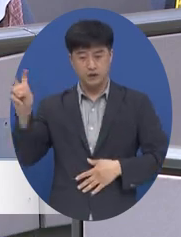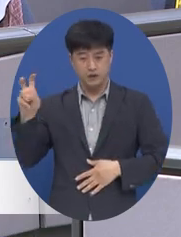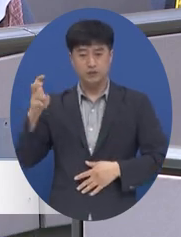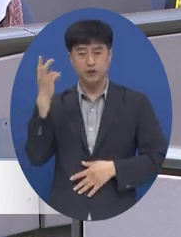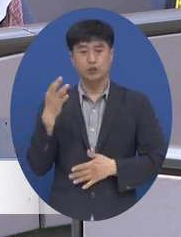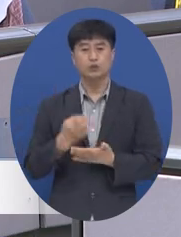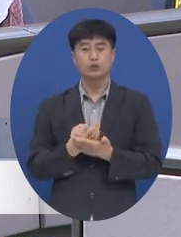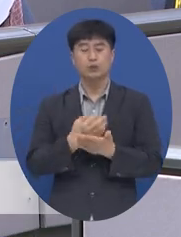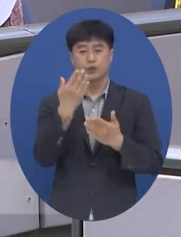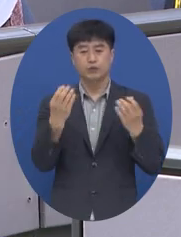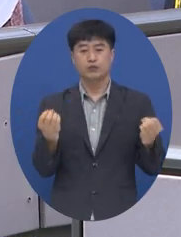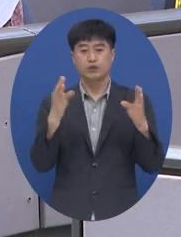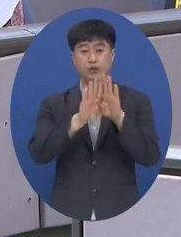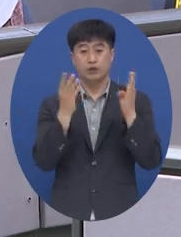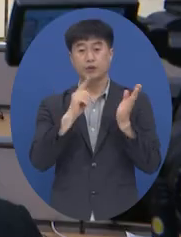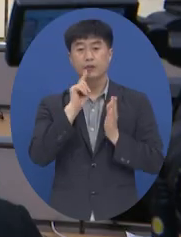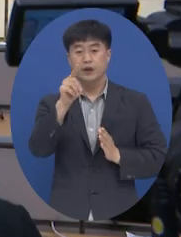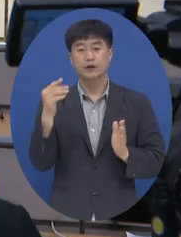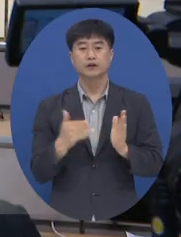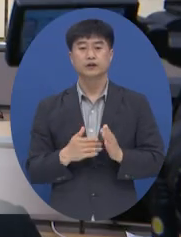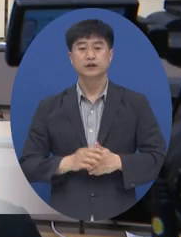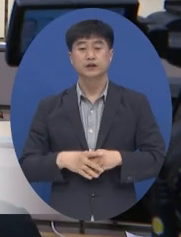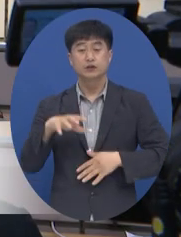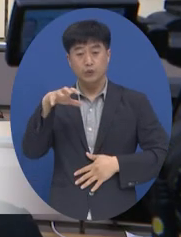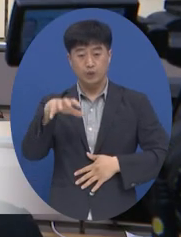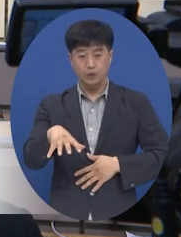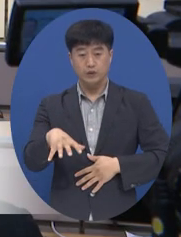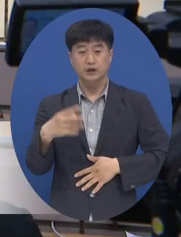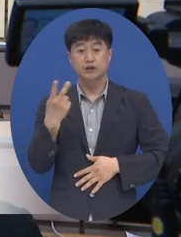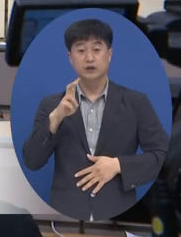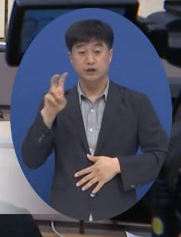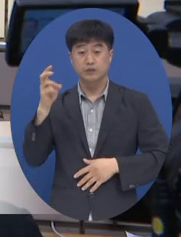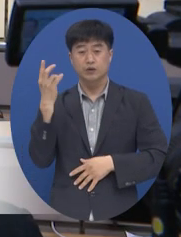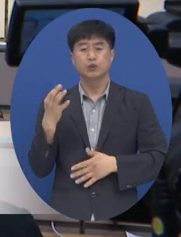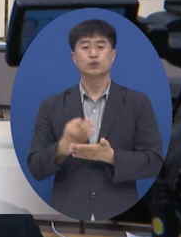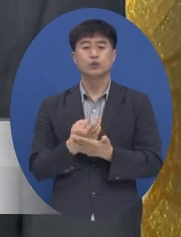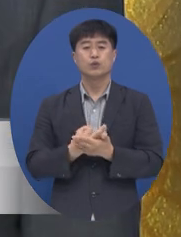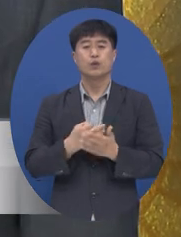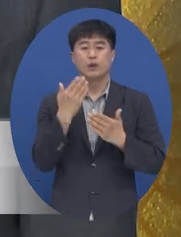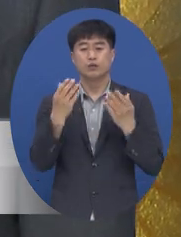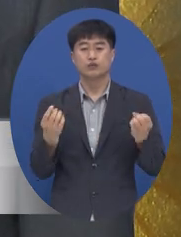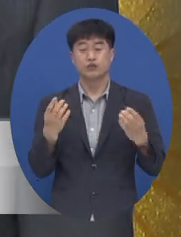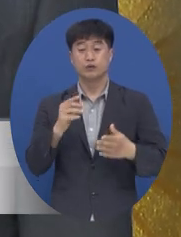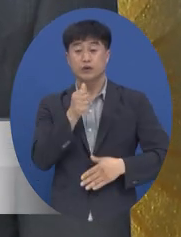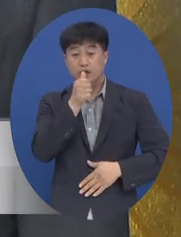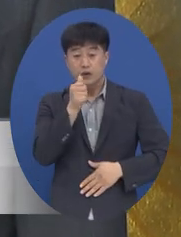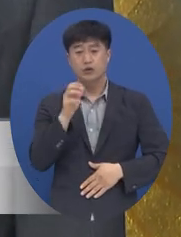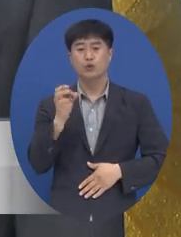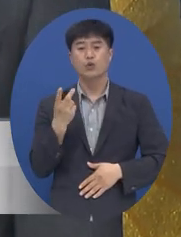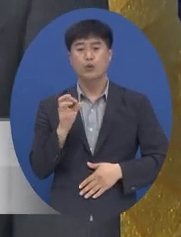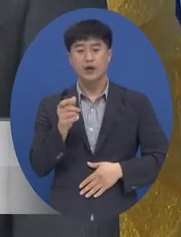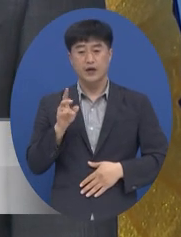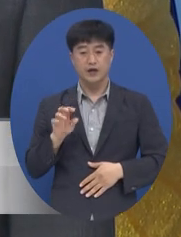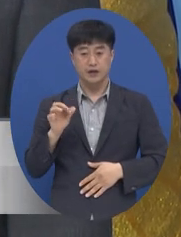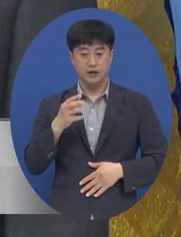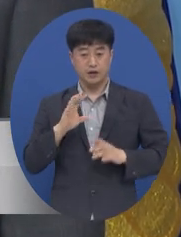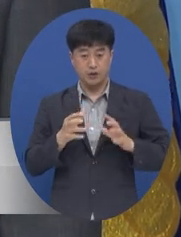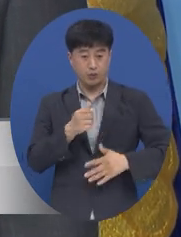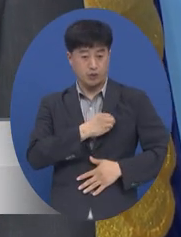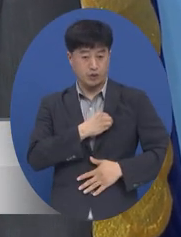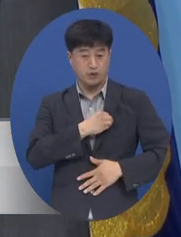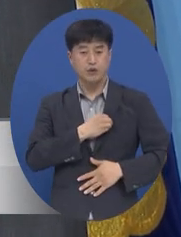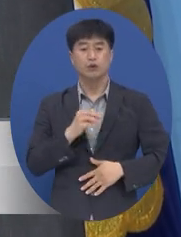기본소득 박람회를 연다고 말했습니다. 이 자리에는 2020 기본소득 박람회 대변인 용혜인 국회의원,